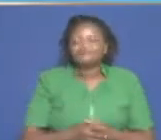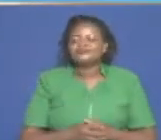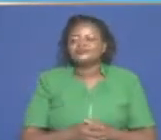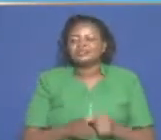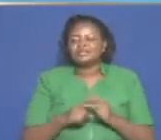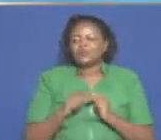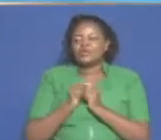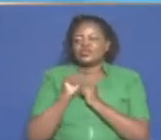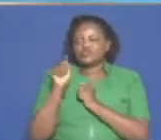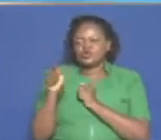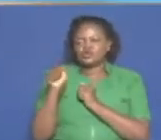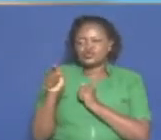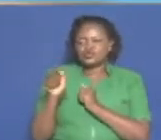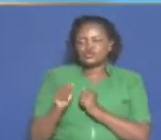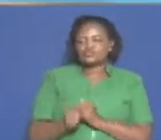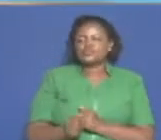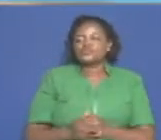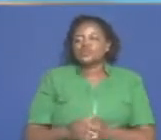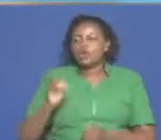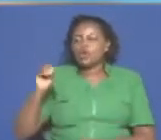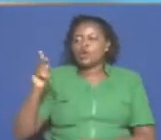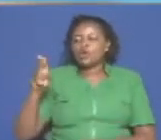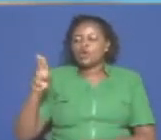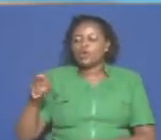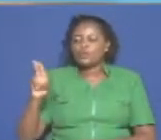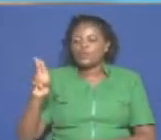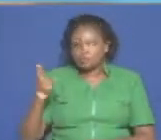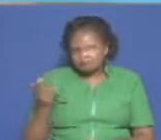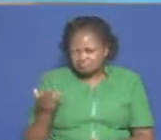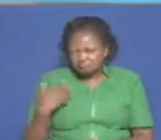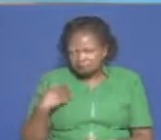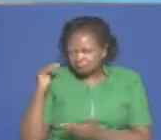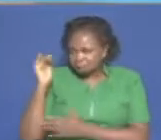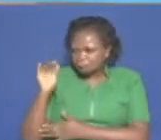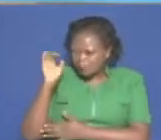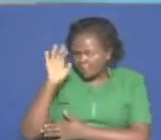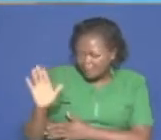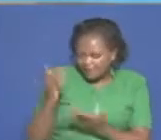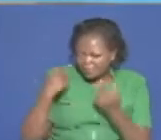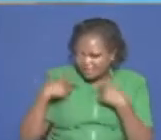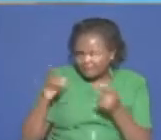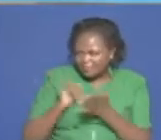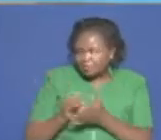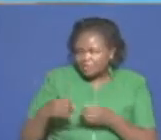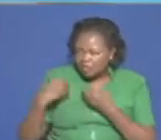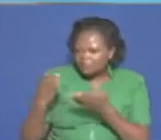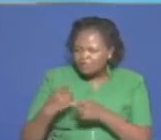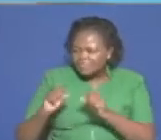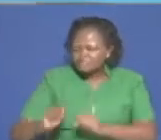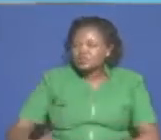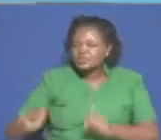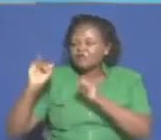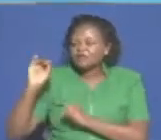nawe Rogers, tupate tu kauli yako kuhusiana na hili swala la tangazo ambalo lilitolewa na mwenyekiti wa